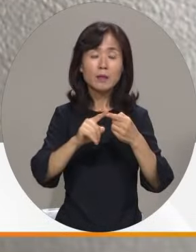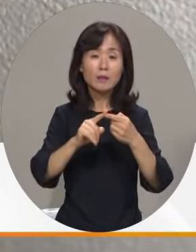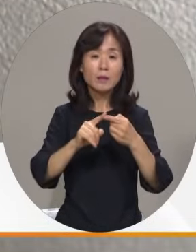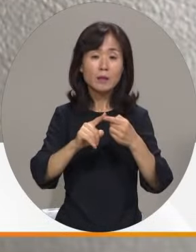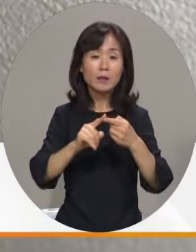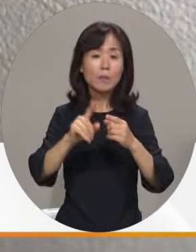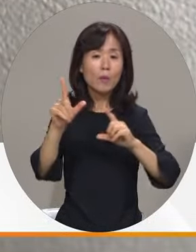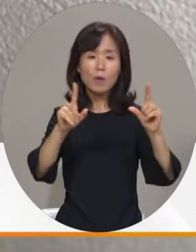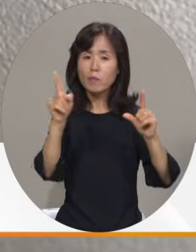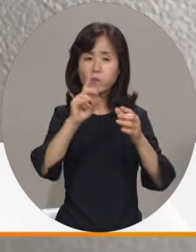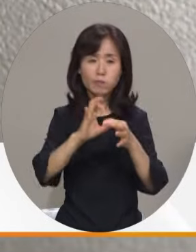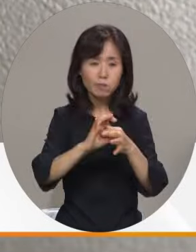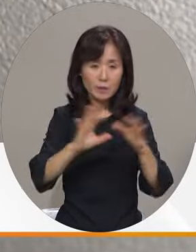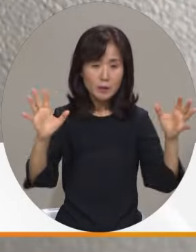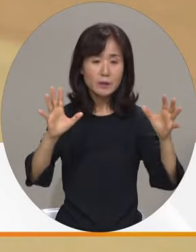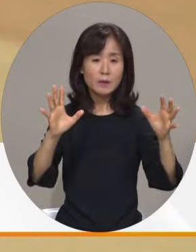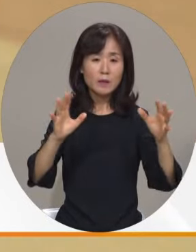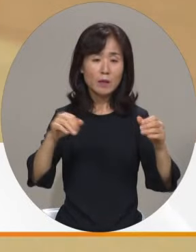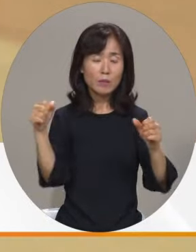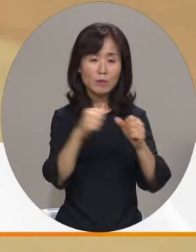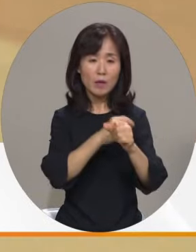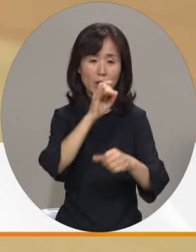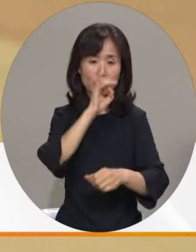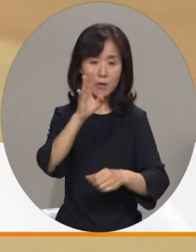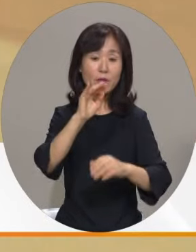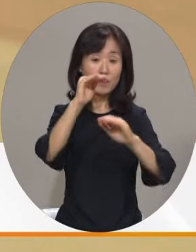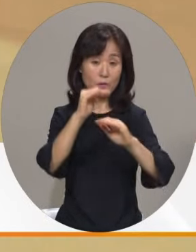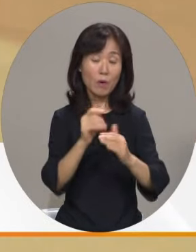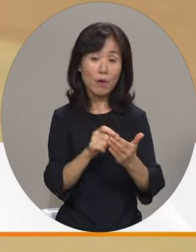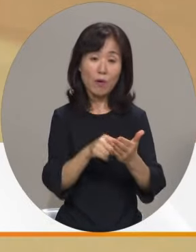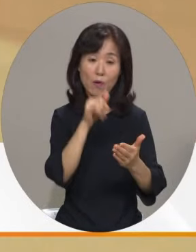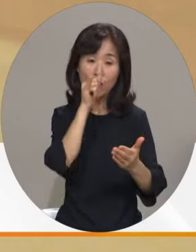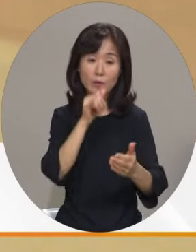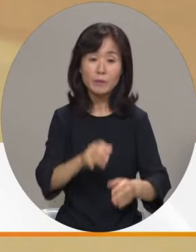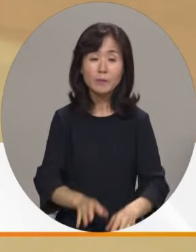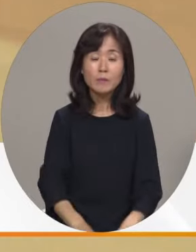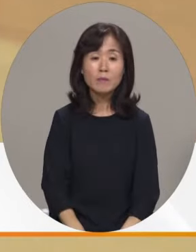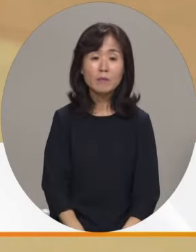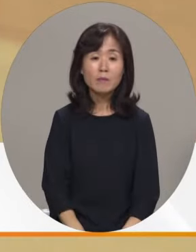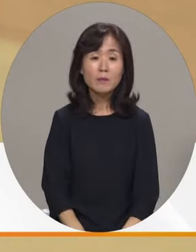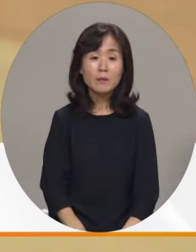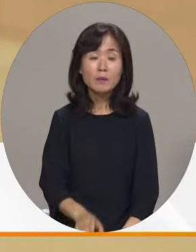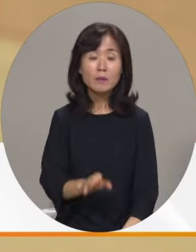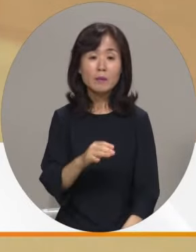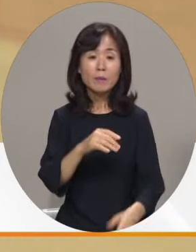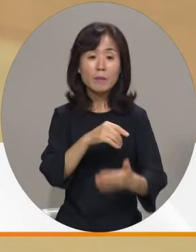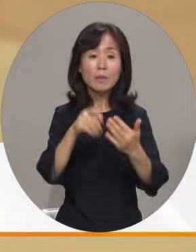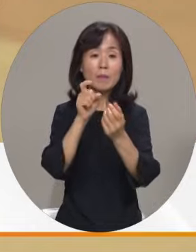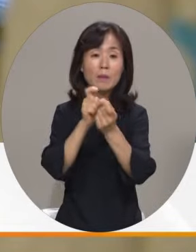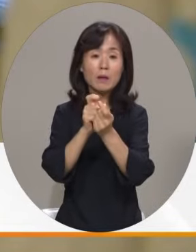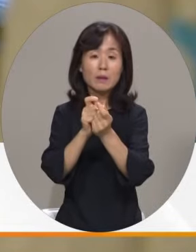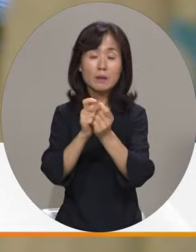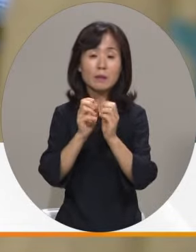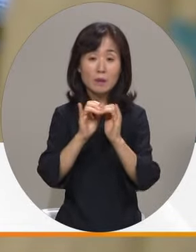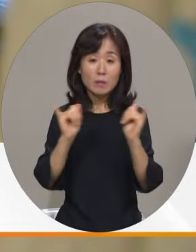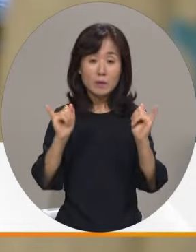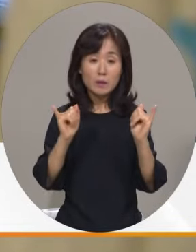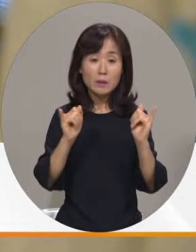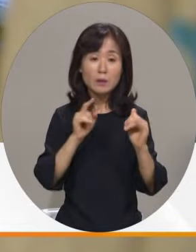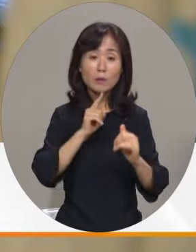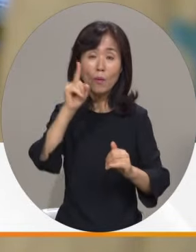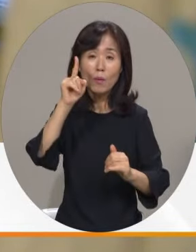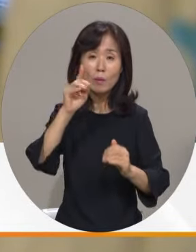어떠한 형태로든 폭력은 허용되어서는 안 된다라는 거고요. 정말 피해를 입은 당사자들이 신고를